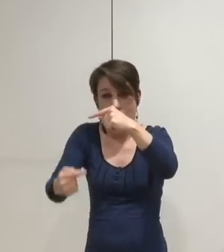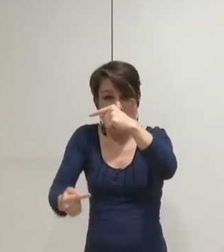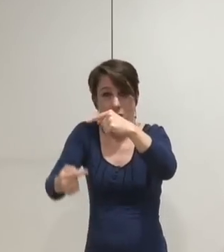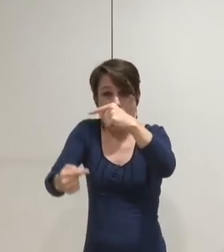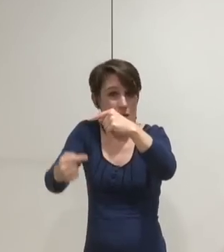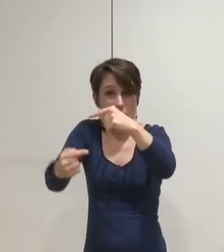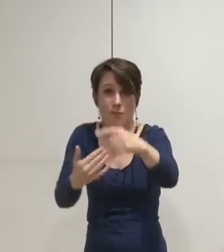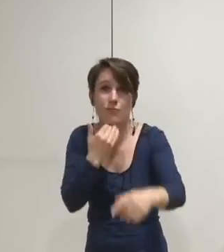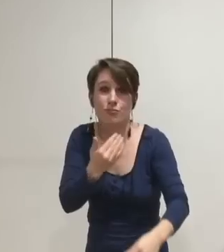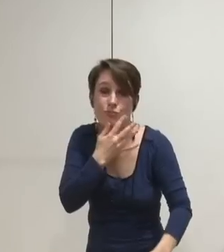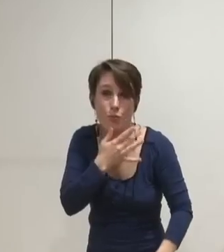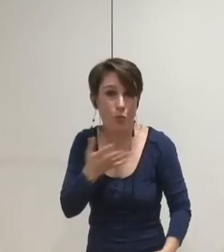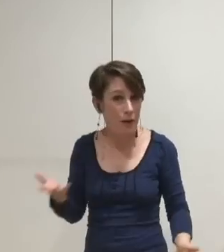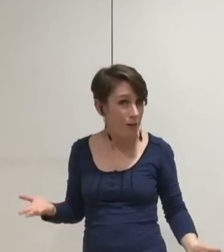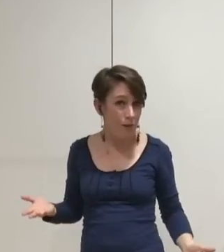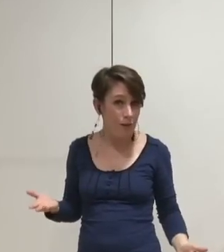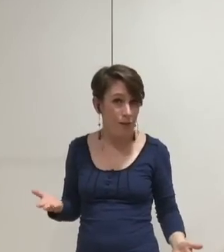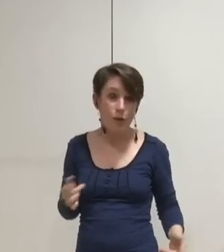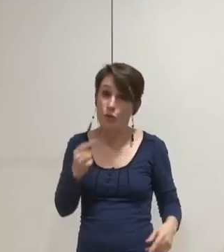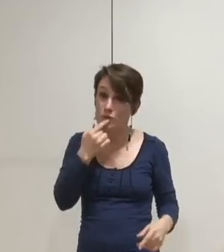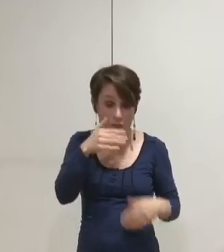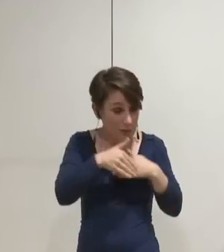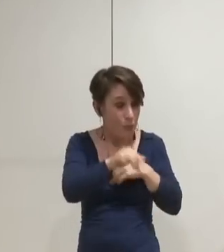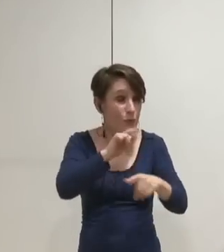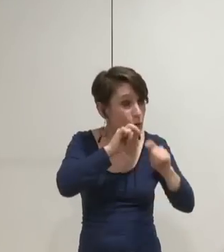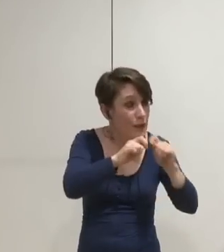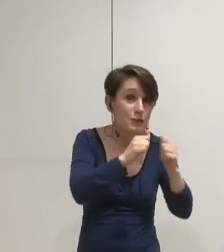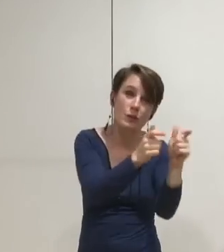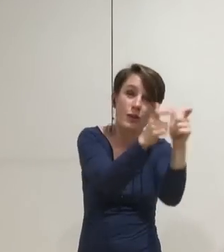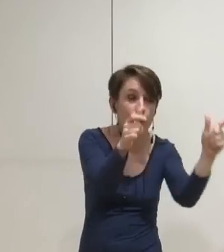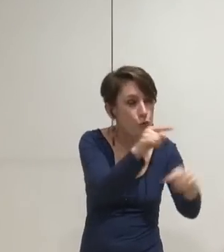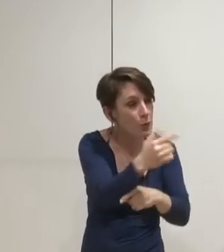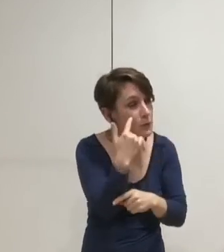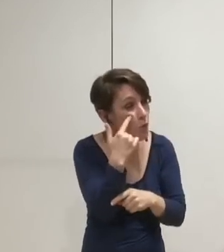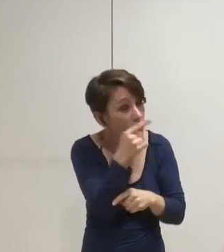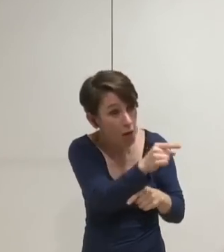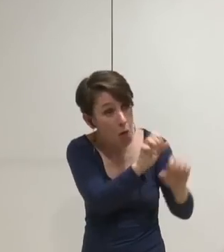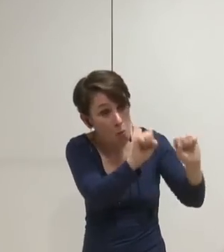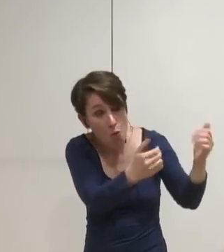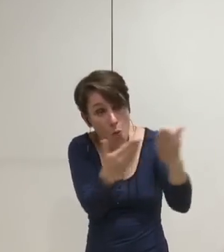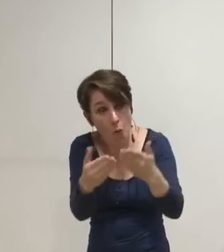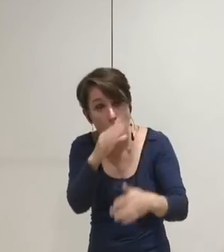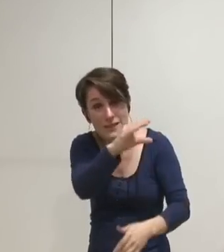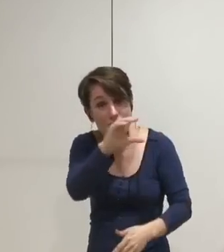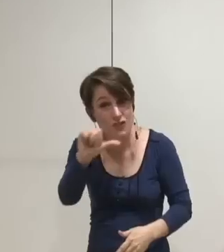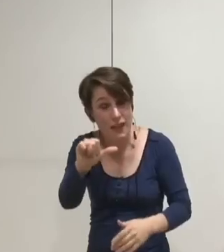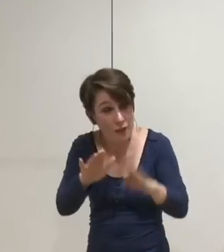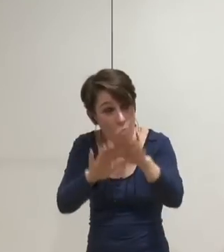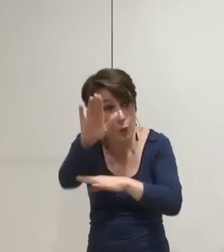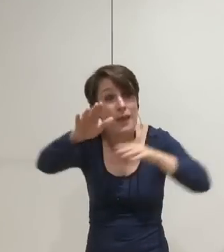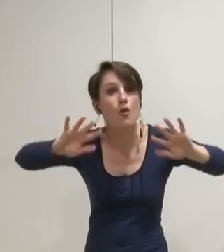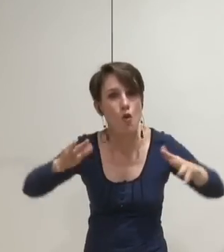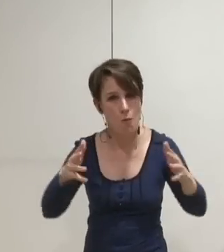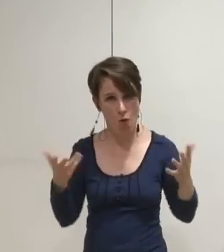regarder avec le fermier pour voir comment et dans quelles conditions il peut améliorer le chiffre d'affaires et que ça constitue